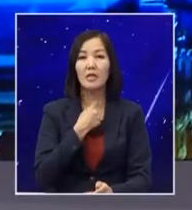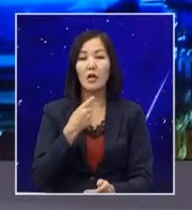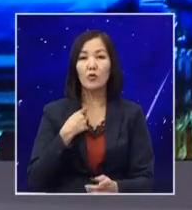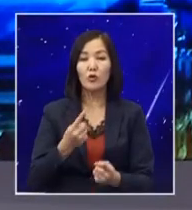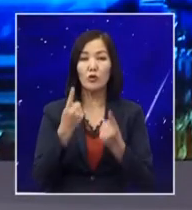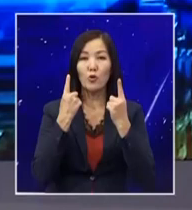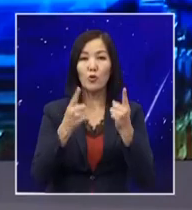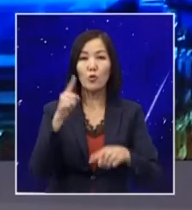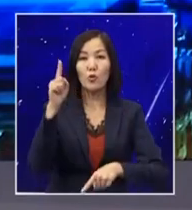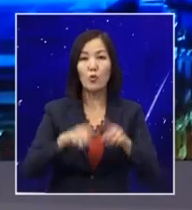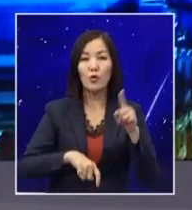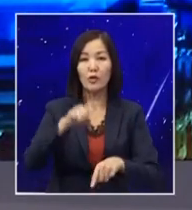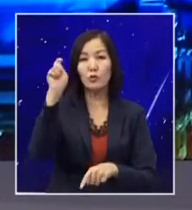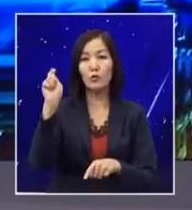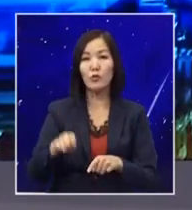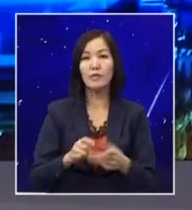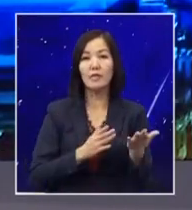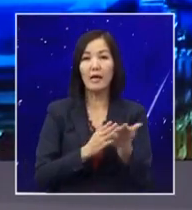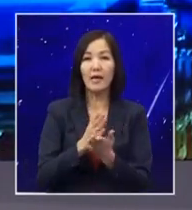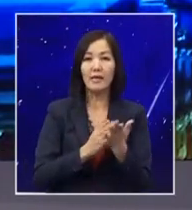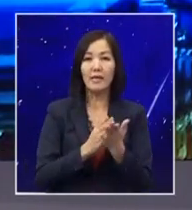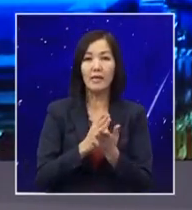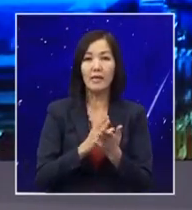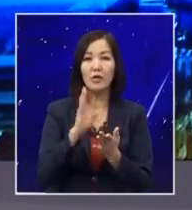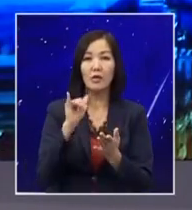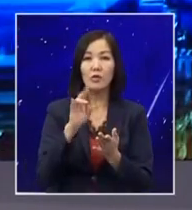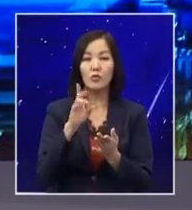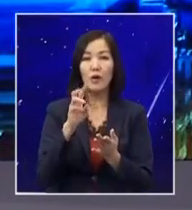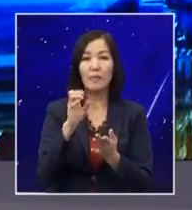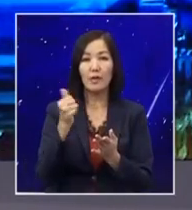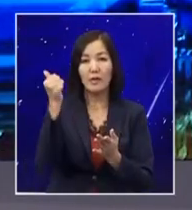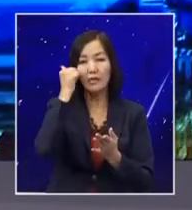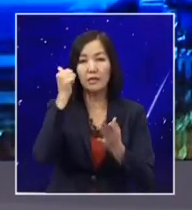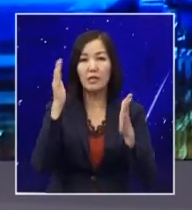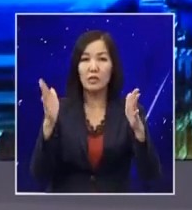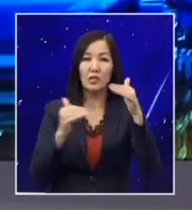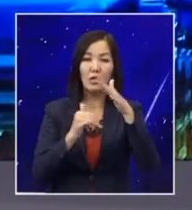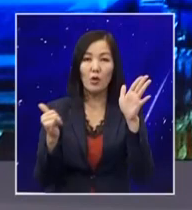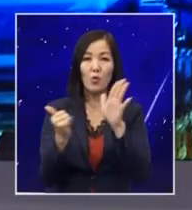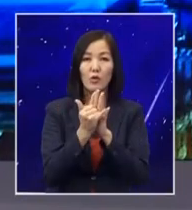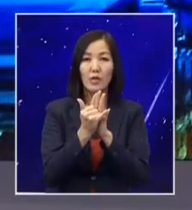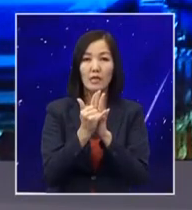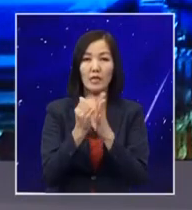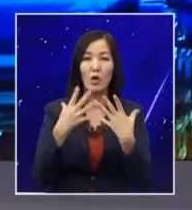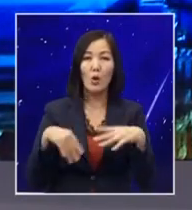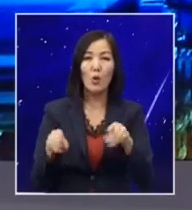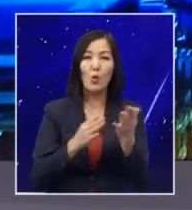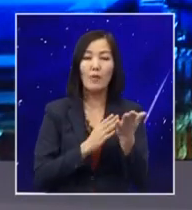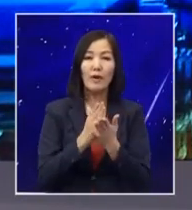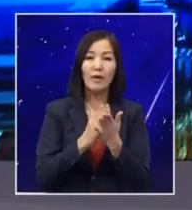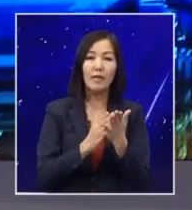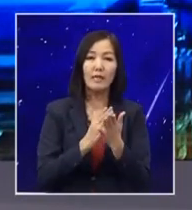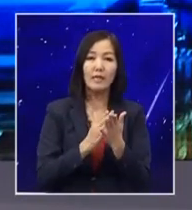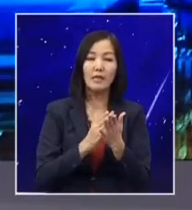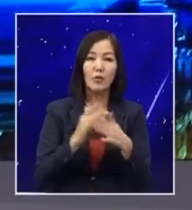Талдықорғанда Ұлы Отан соғысының ардагері Нәукен Суанбайұлына ескерткіш тақта орнатылды. Тағзым тақтасы қоғам қайраткері соңғы жылдары өмір сүрген